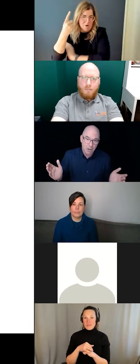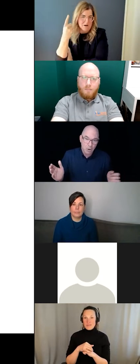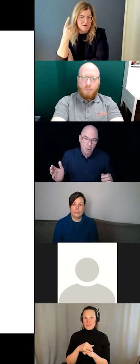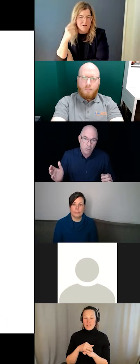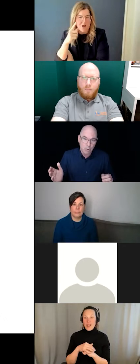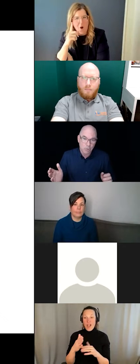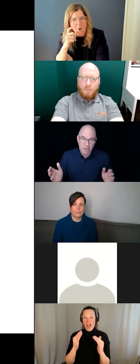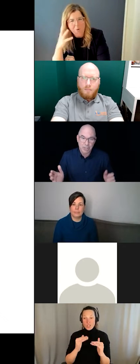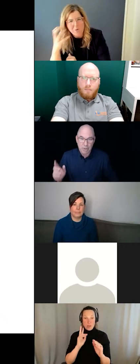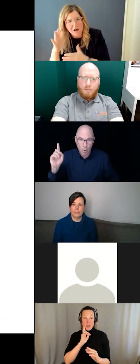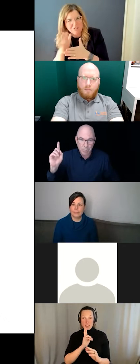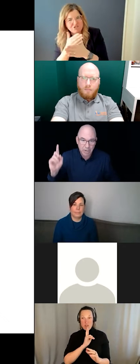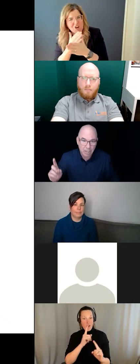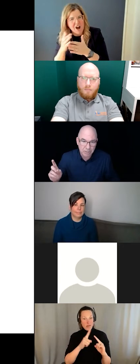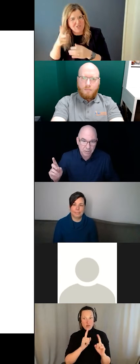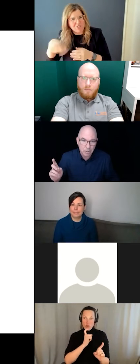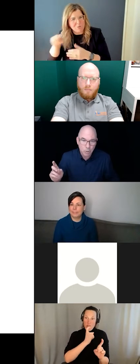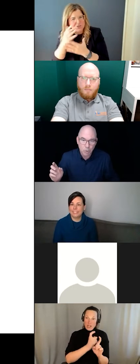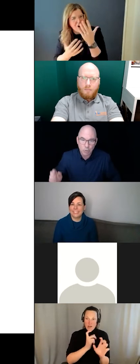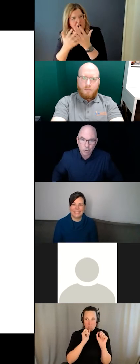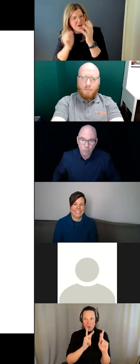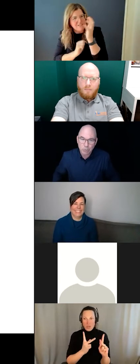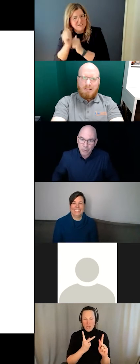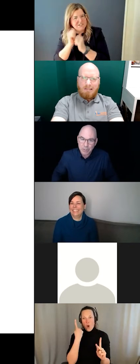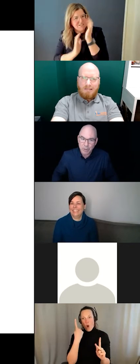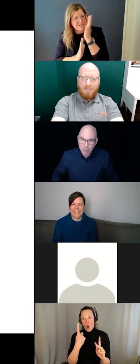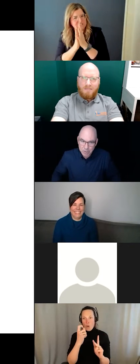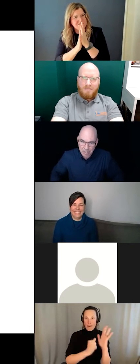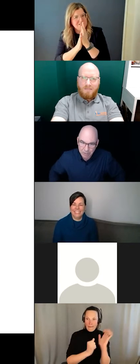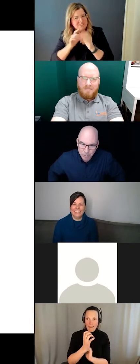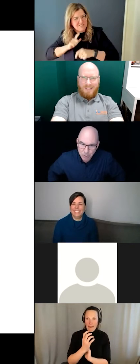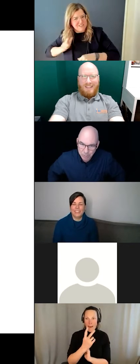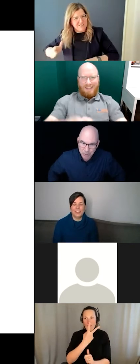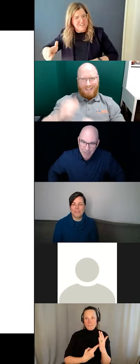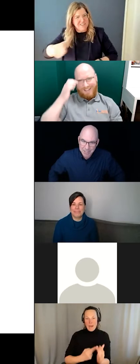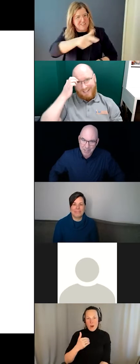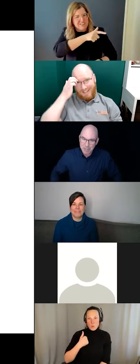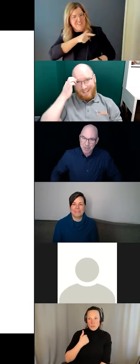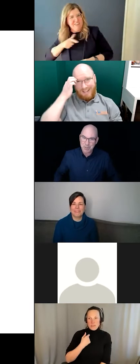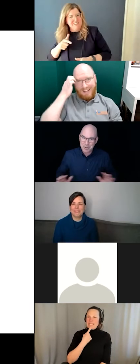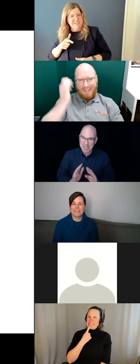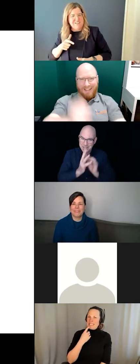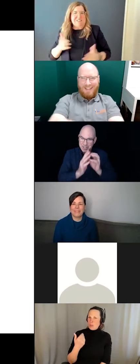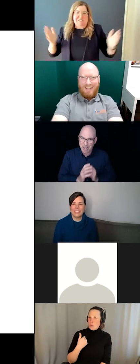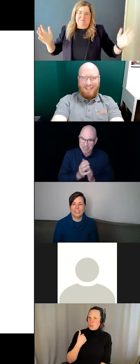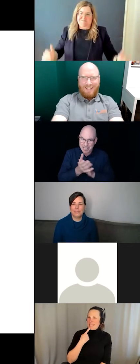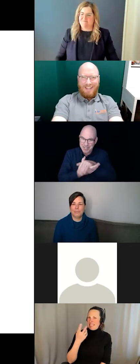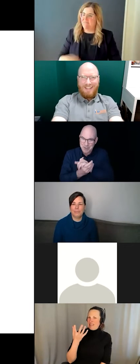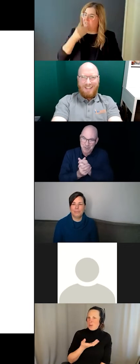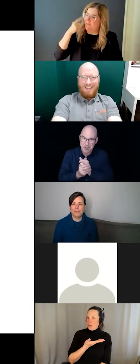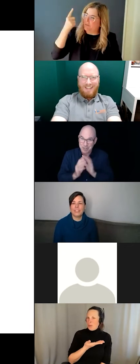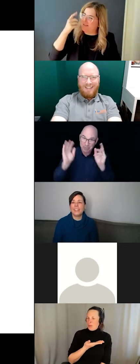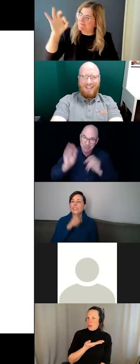par business, corporation, restaurant peut se permettre d'acheter cette technologie, bon, OK, ils vont acheter une paire de gants, mais qui va